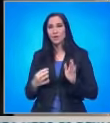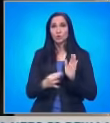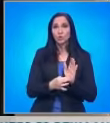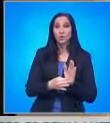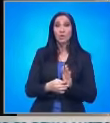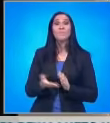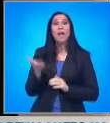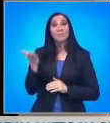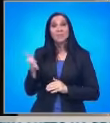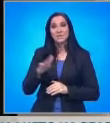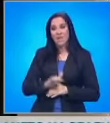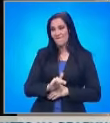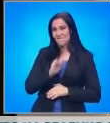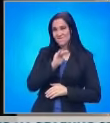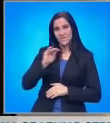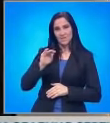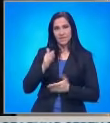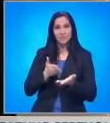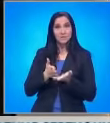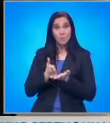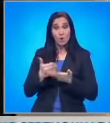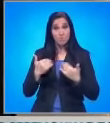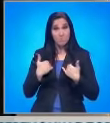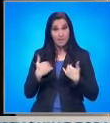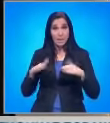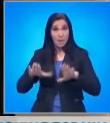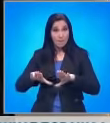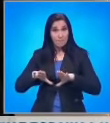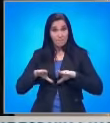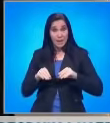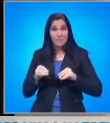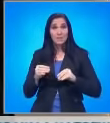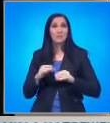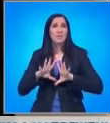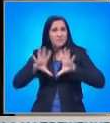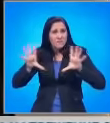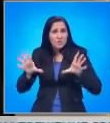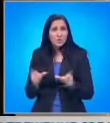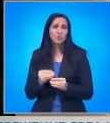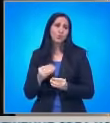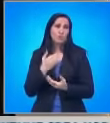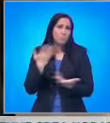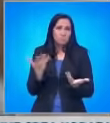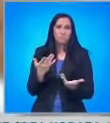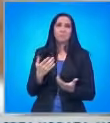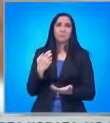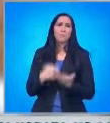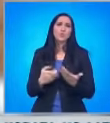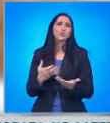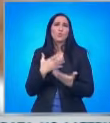тази възраст, според мен, приемат безкритично всичко това, което чуват от